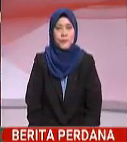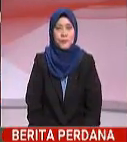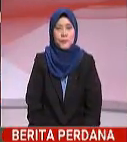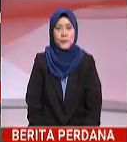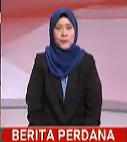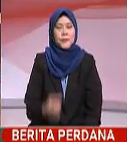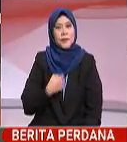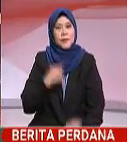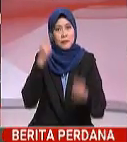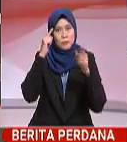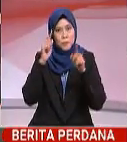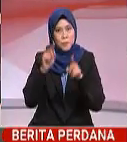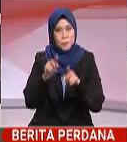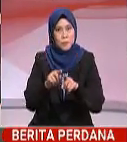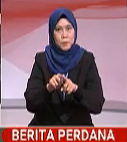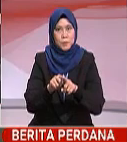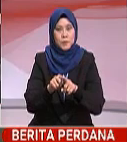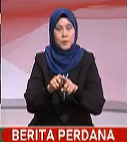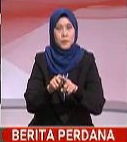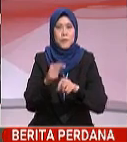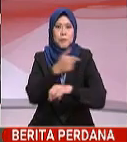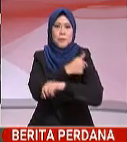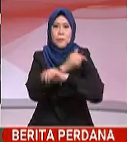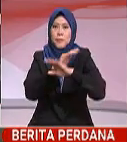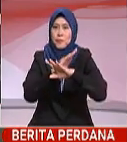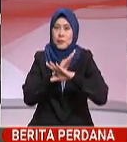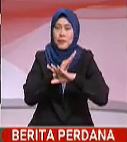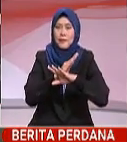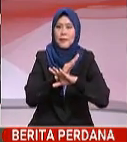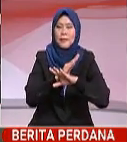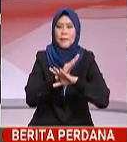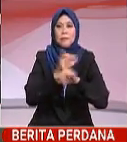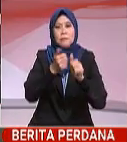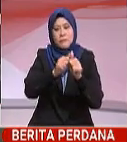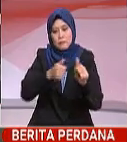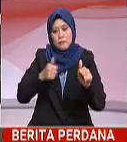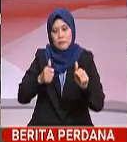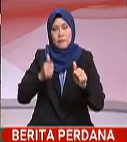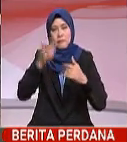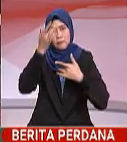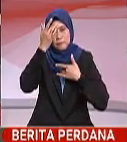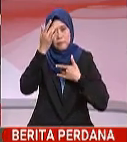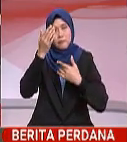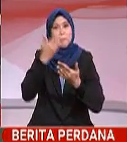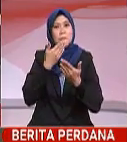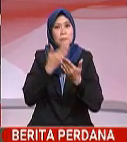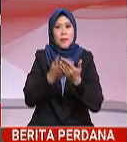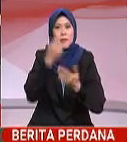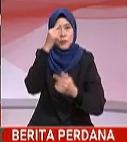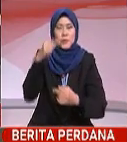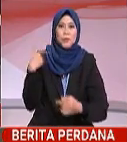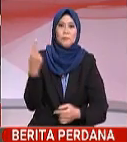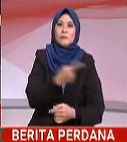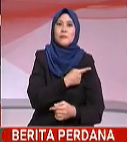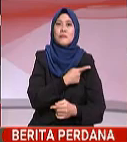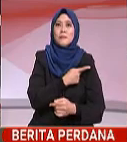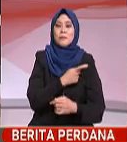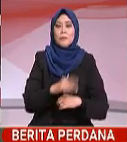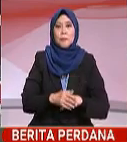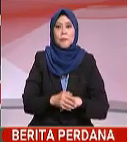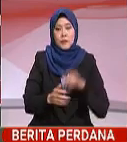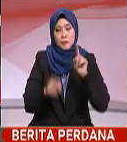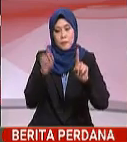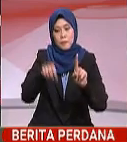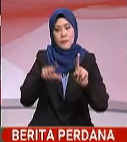Saya bersetuju kerana vaksin ini adalah satu pencegahan yang baik untuk kita. Okey, pada 1 Mac ni